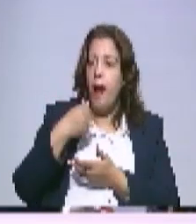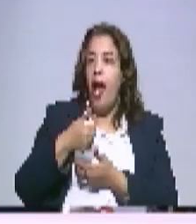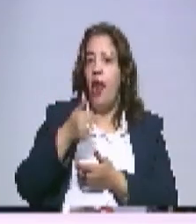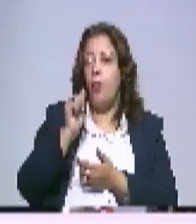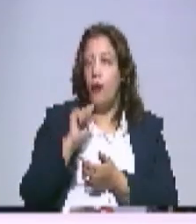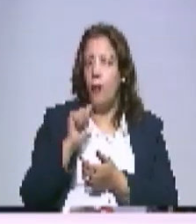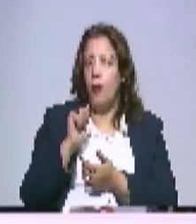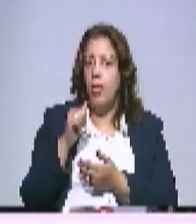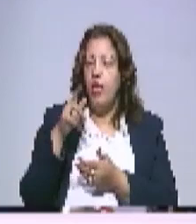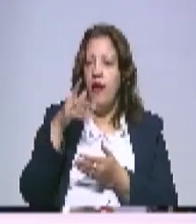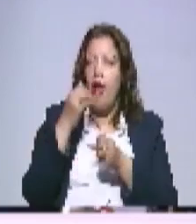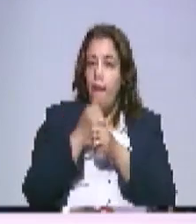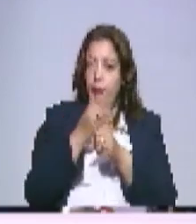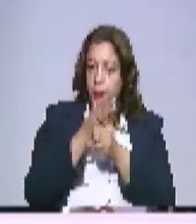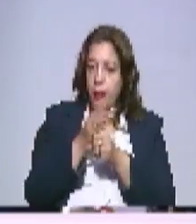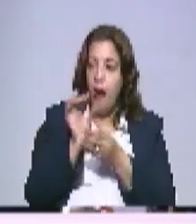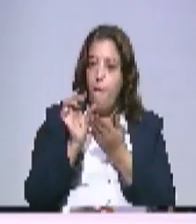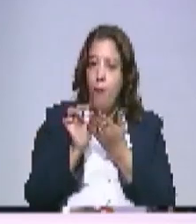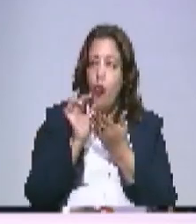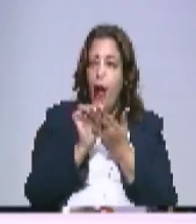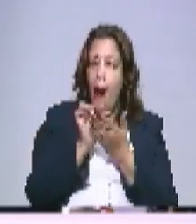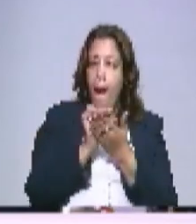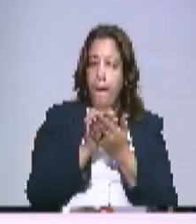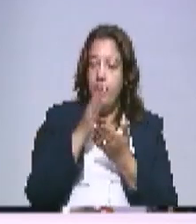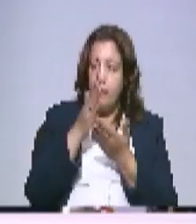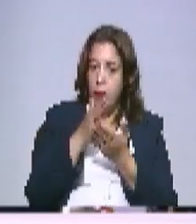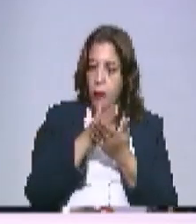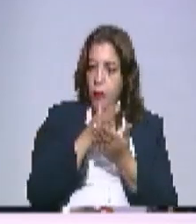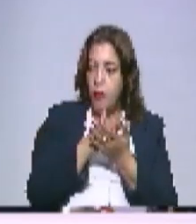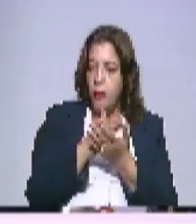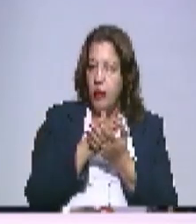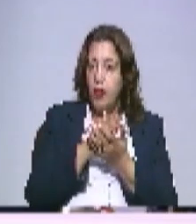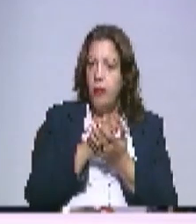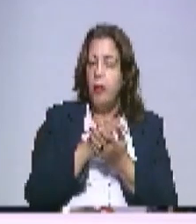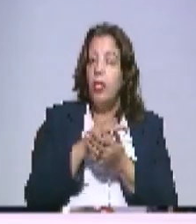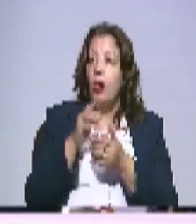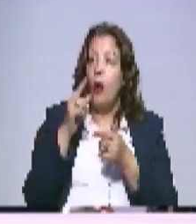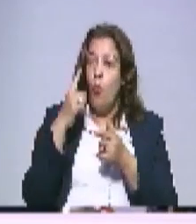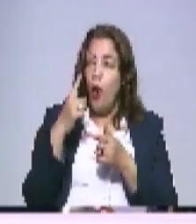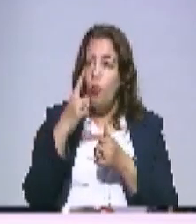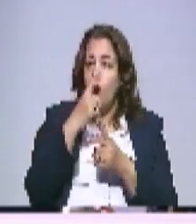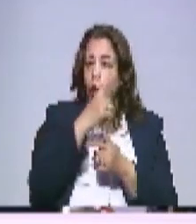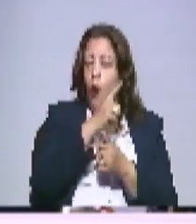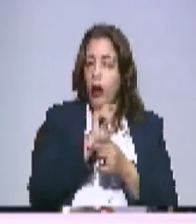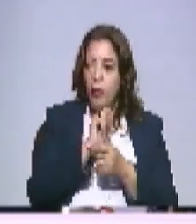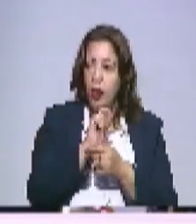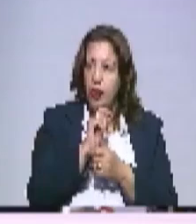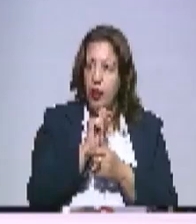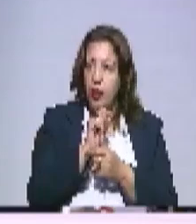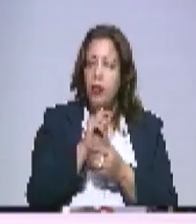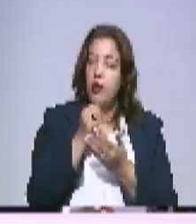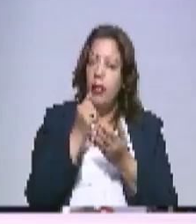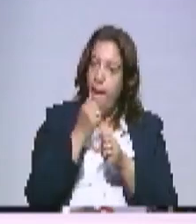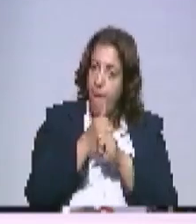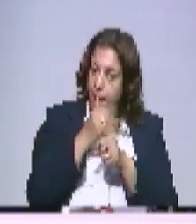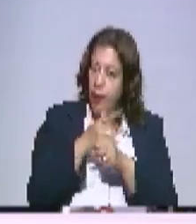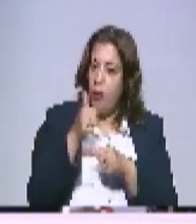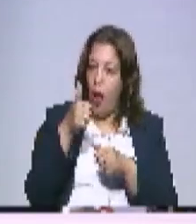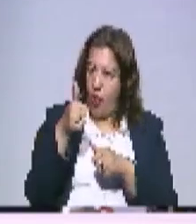هناخد بصله مكعبات هنتعامل معاها زي بقيه اللي احنا قلنا هنحط حبايه من كل حاجه. فهناخد حبايه بصل